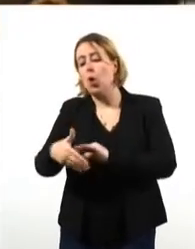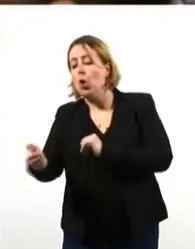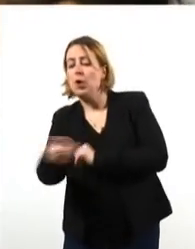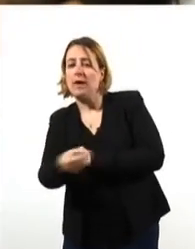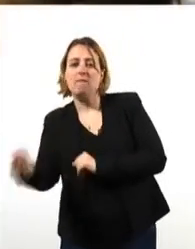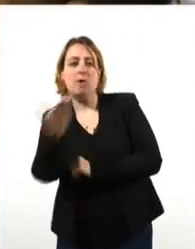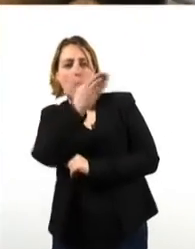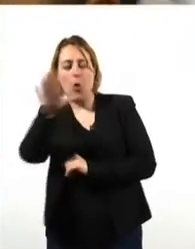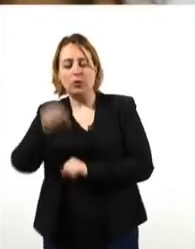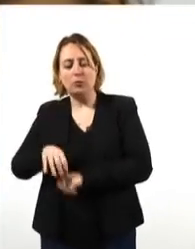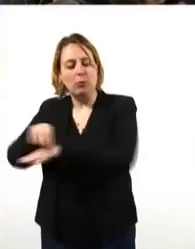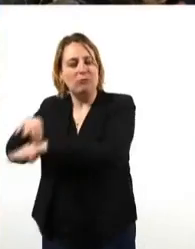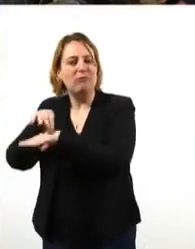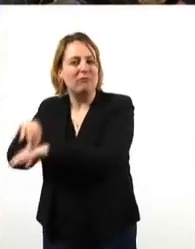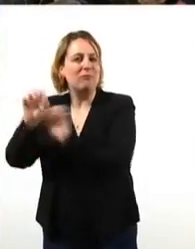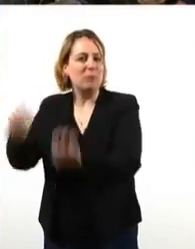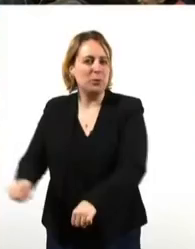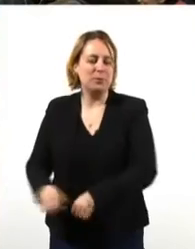peu partout. Voilà.